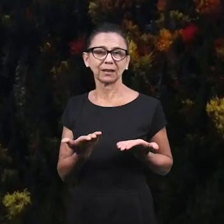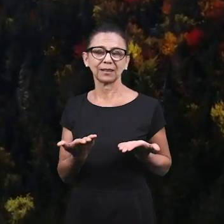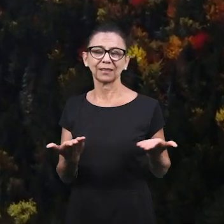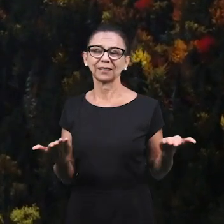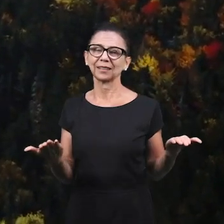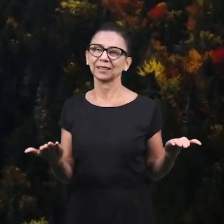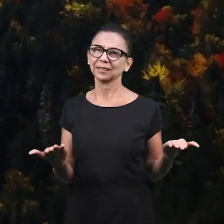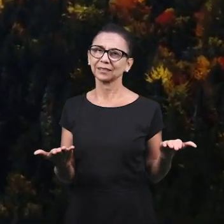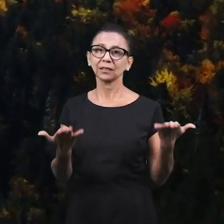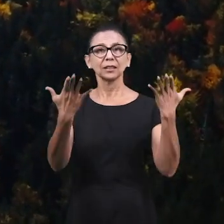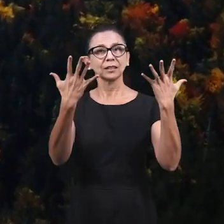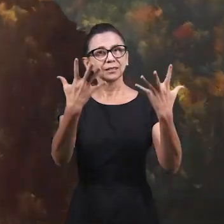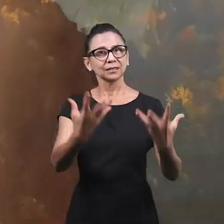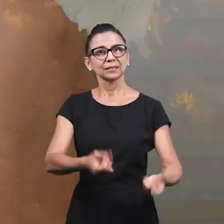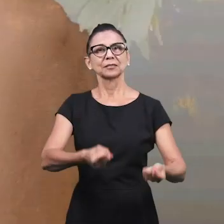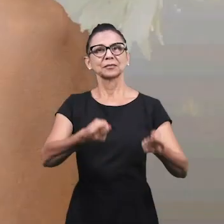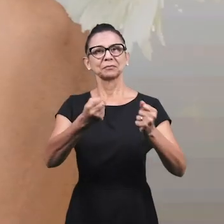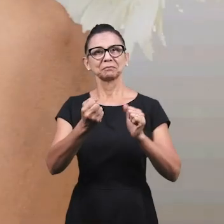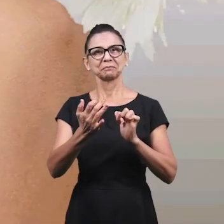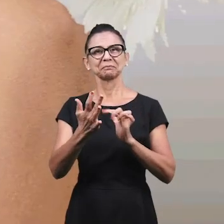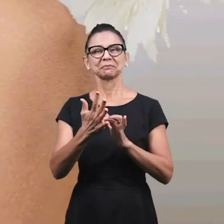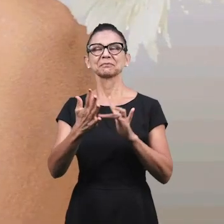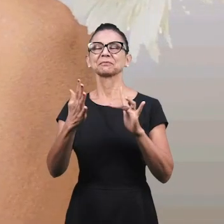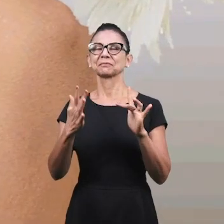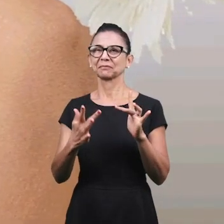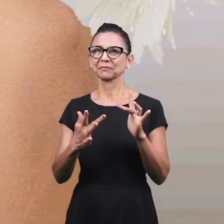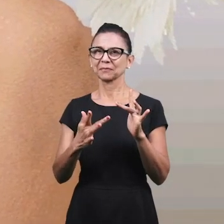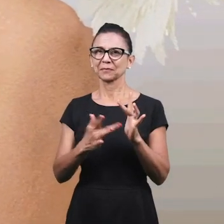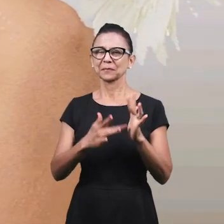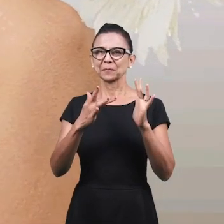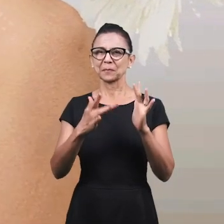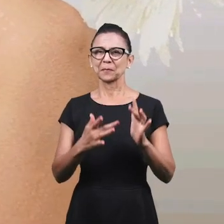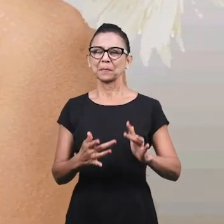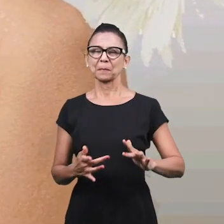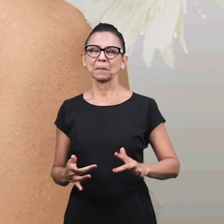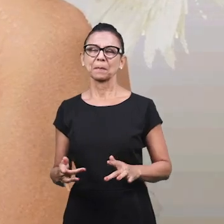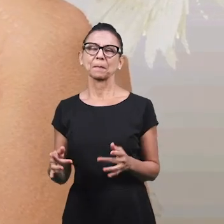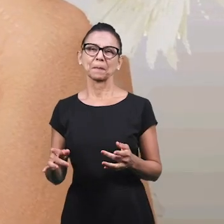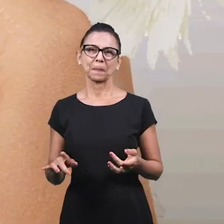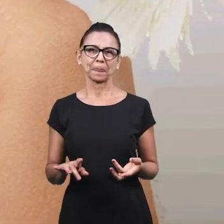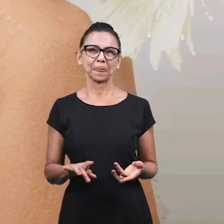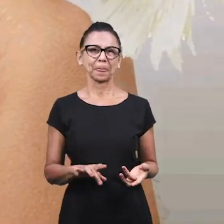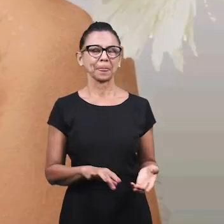Дать тебе жизнь. Приди ко Христу.